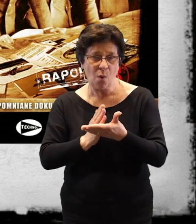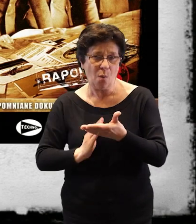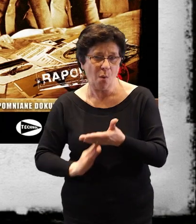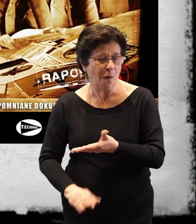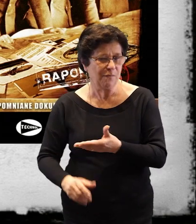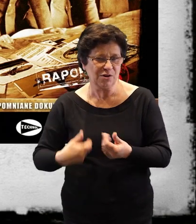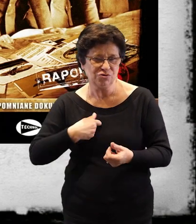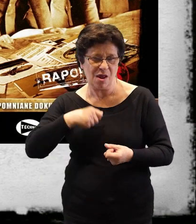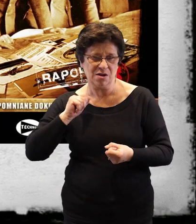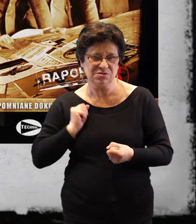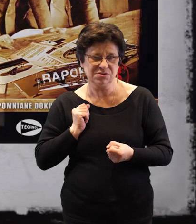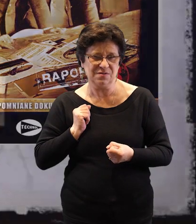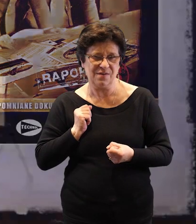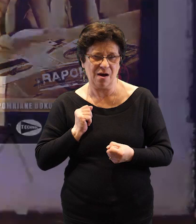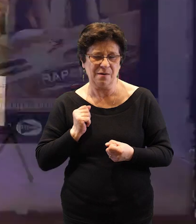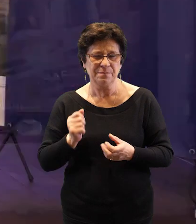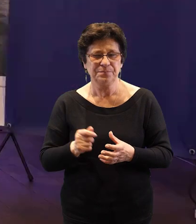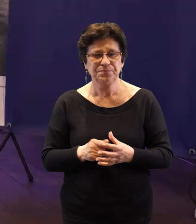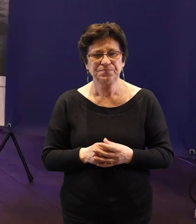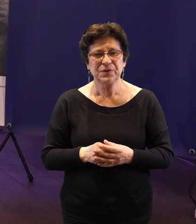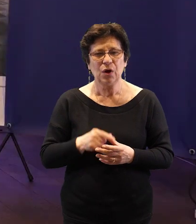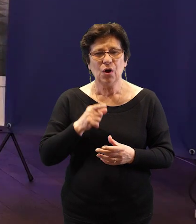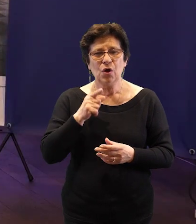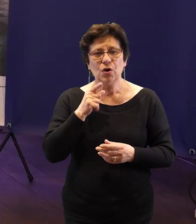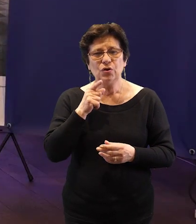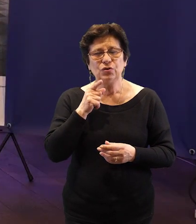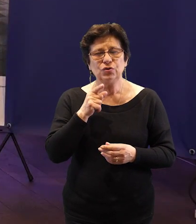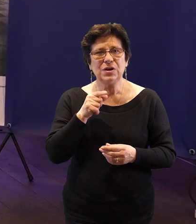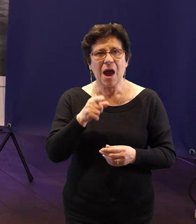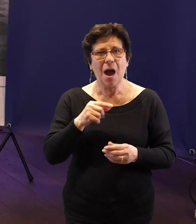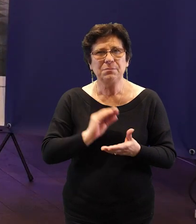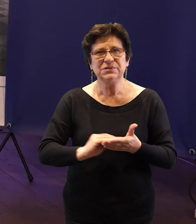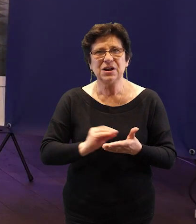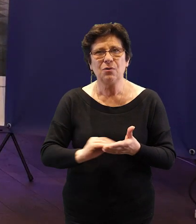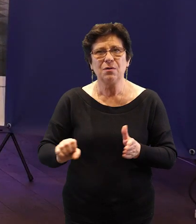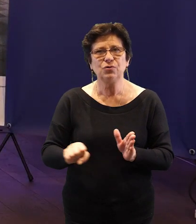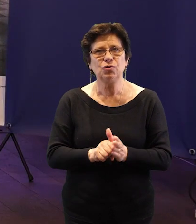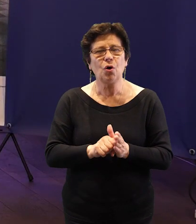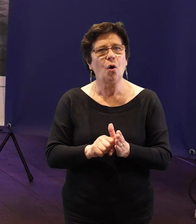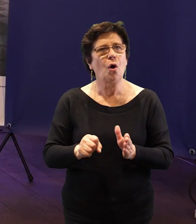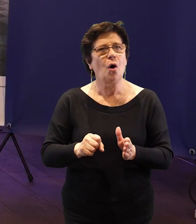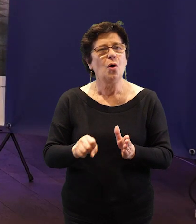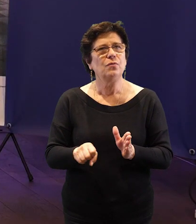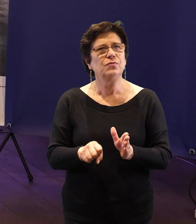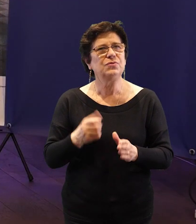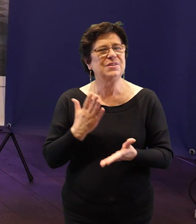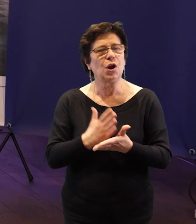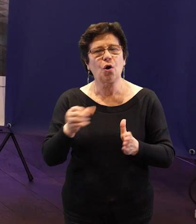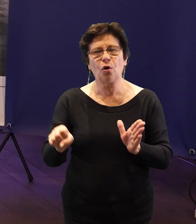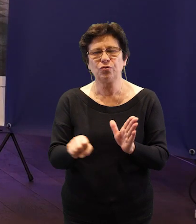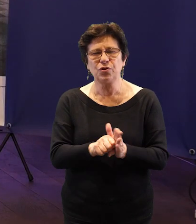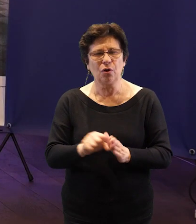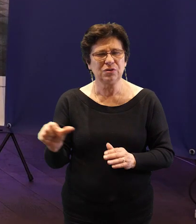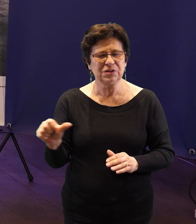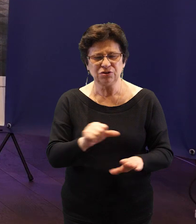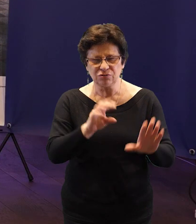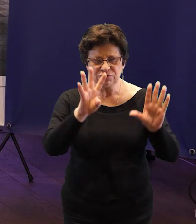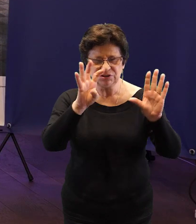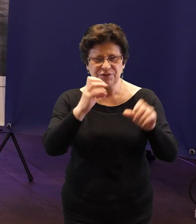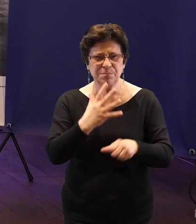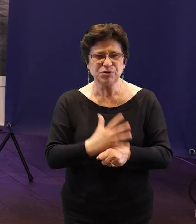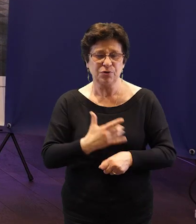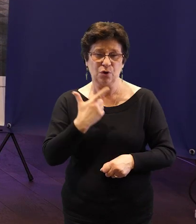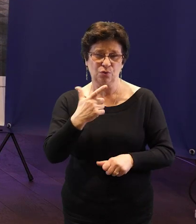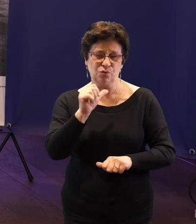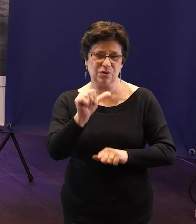tomach, to są te książki tutaj trzy, ja opisałem tą historię tylko do 1952 roku. Ona jest tak zawiła, tak skomplikowana.